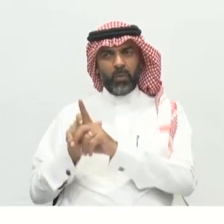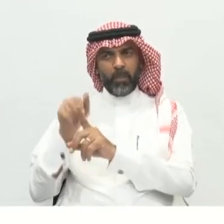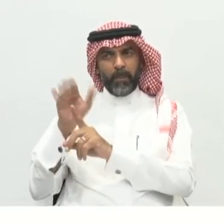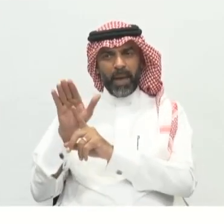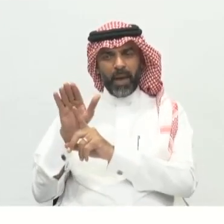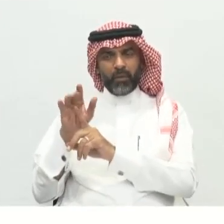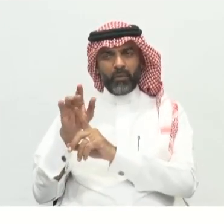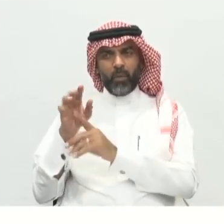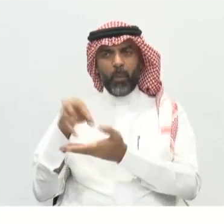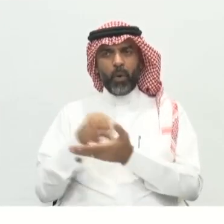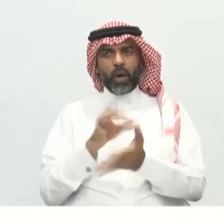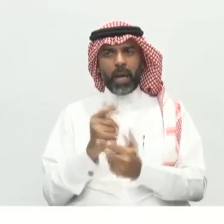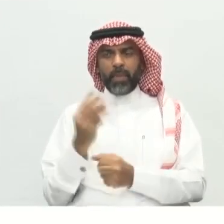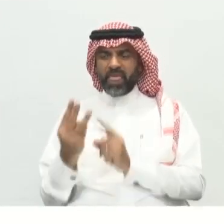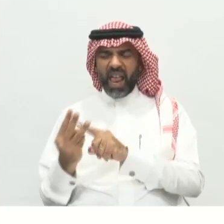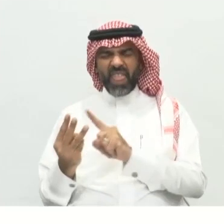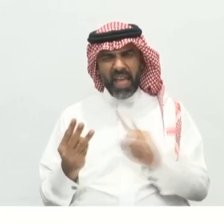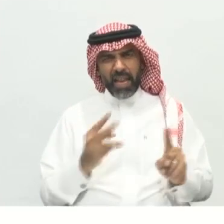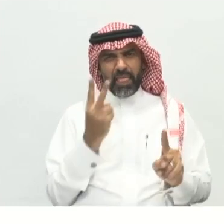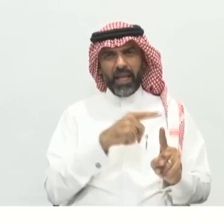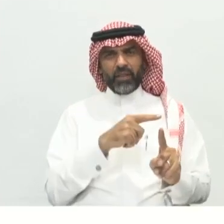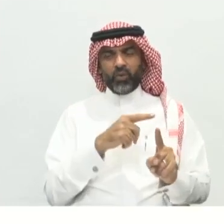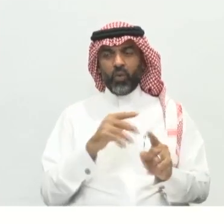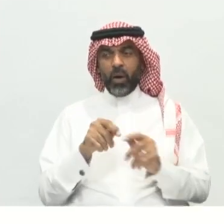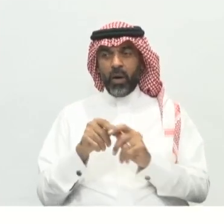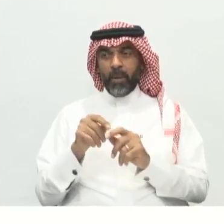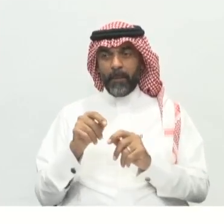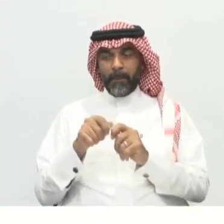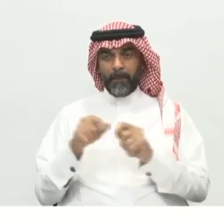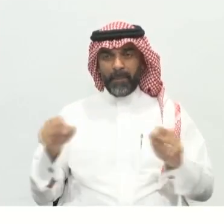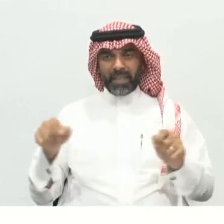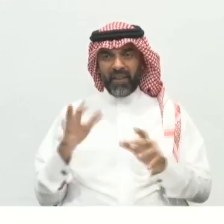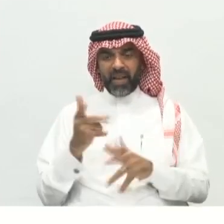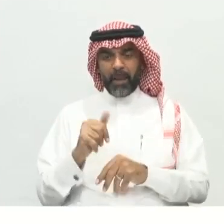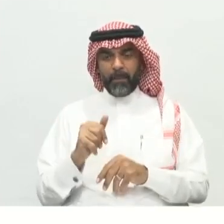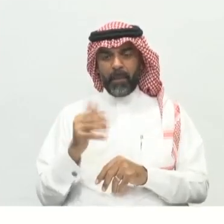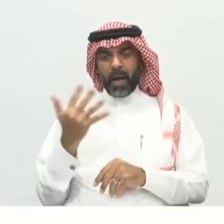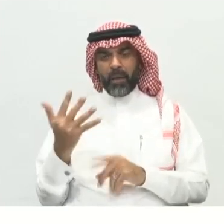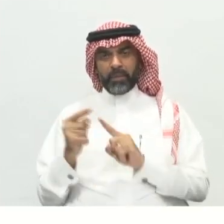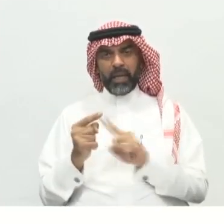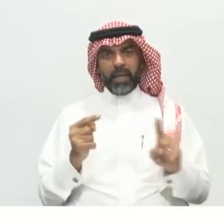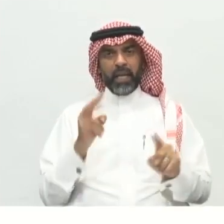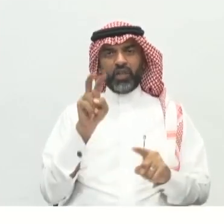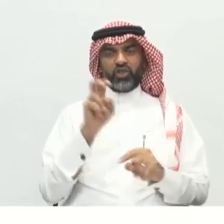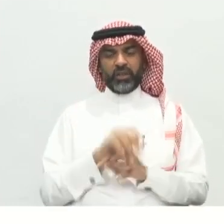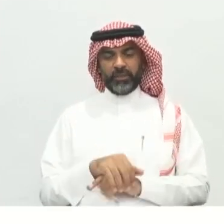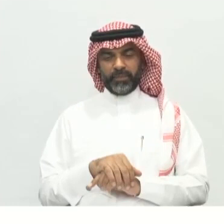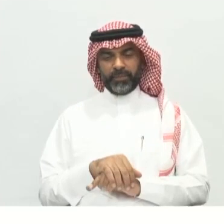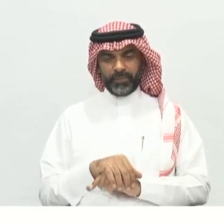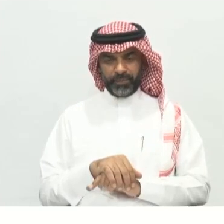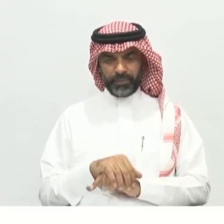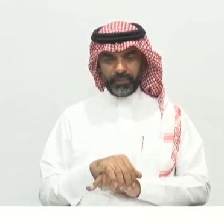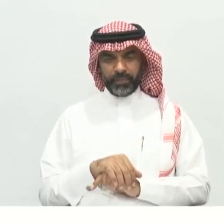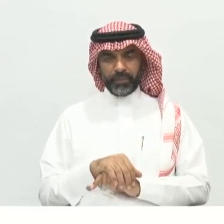12 وستتراوح المسافه في كل مثال من خمس وحدات الى 20 وحده اي اننا سنقوم بعمل نسخ من ثلاثه الى